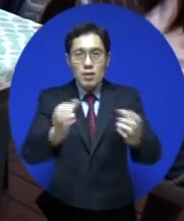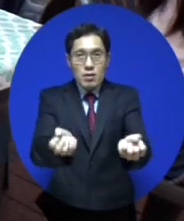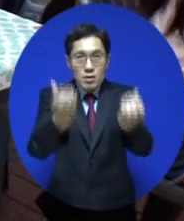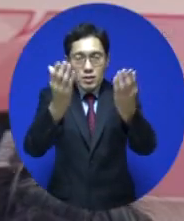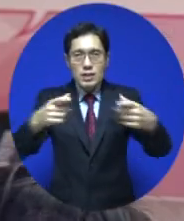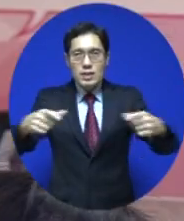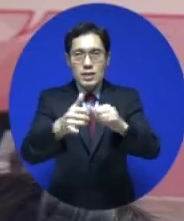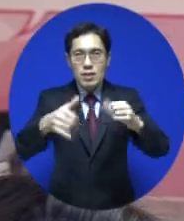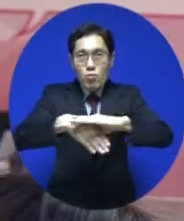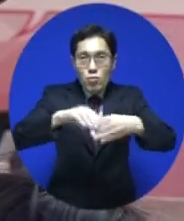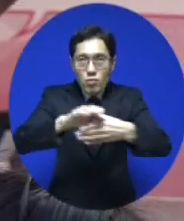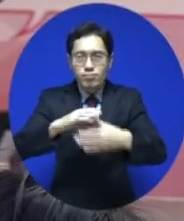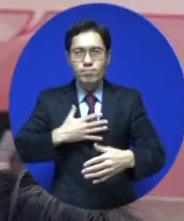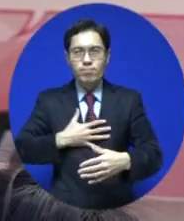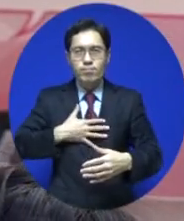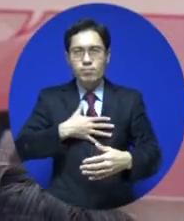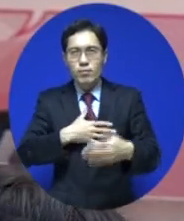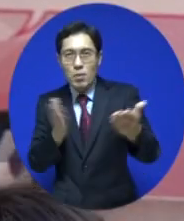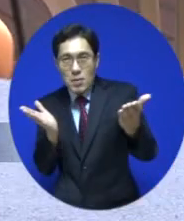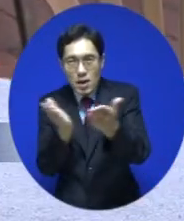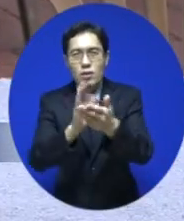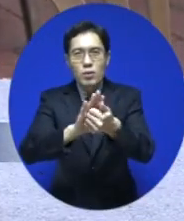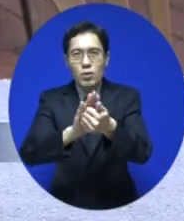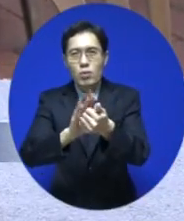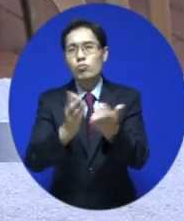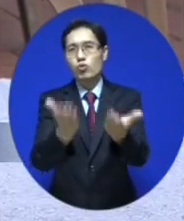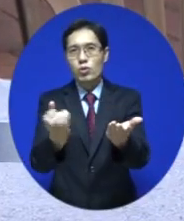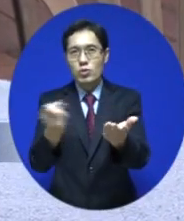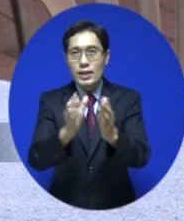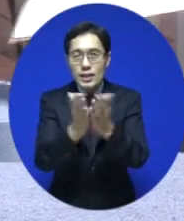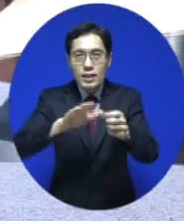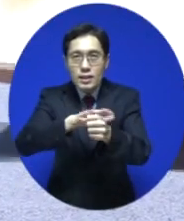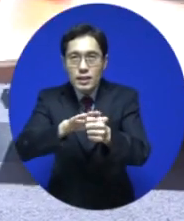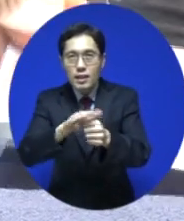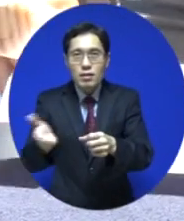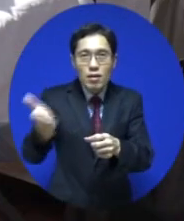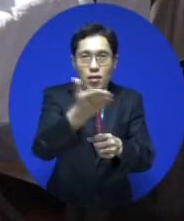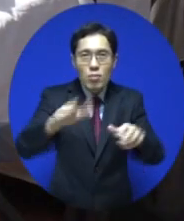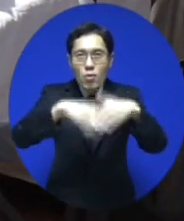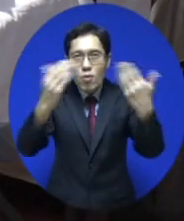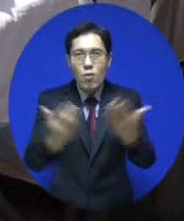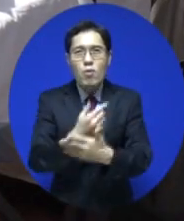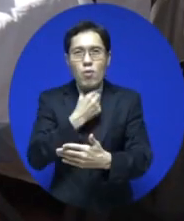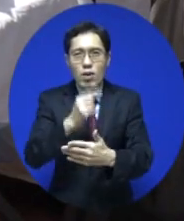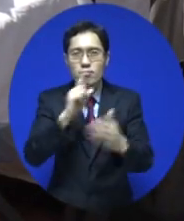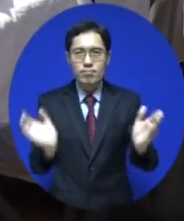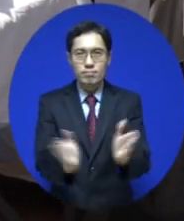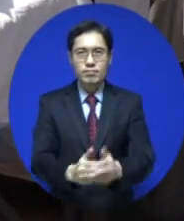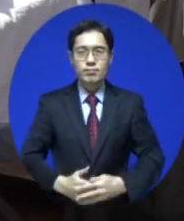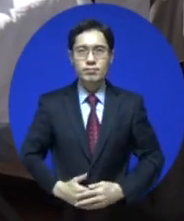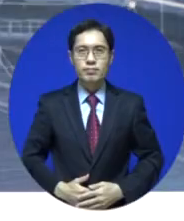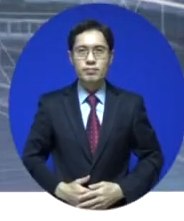이번 축제가 시민들의 문화적 감수성을 키우는 축제가 됐다며 책을 사랑하는 시민들이 될 수 있길 바란다고